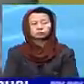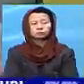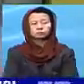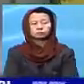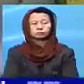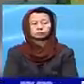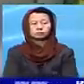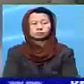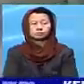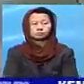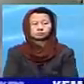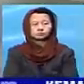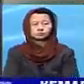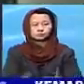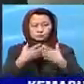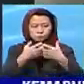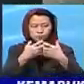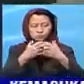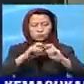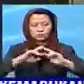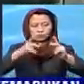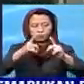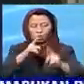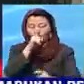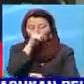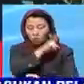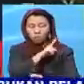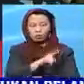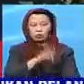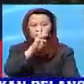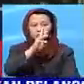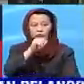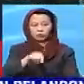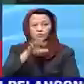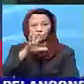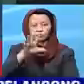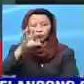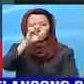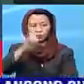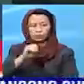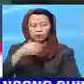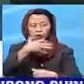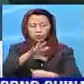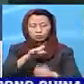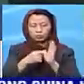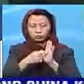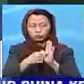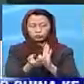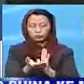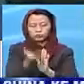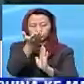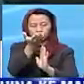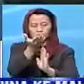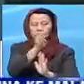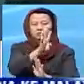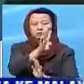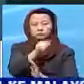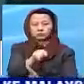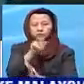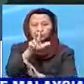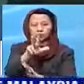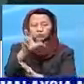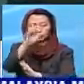elektrik sektor pembuatan meningkat dengan ketara sebanyak 6.5% selepas mencatat kenaikan sebanyak